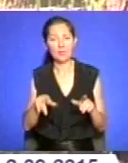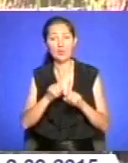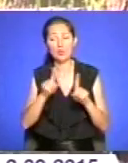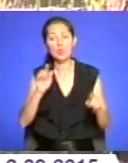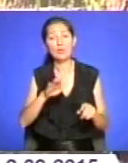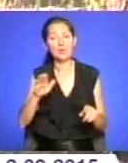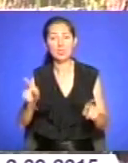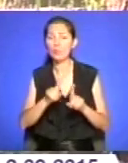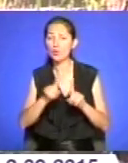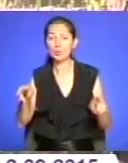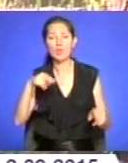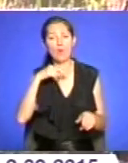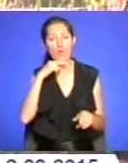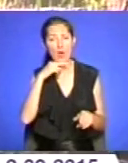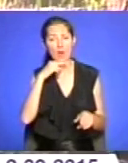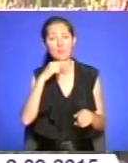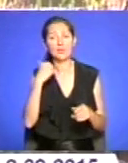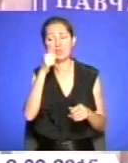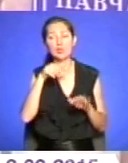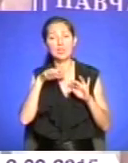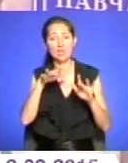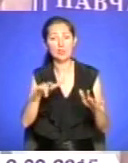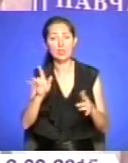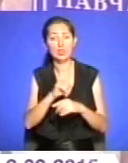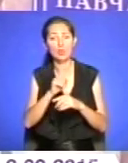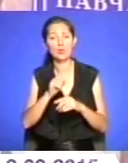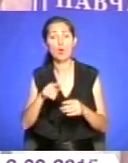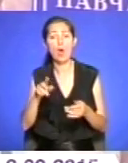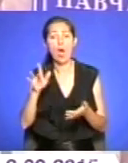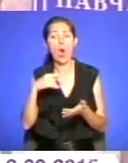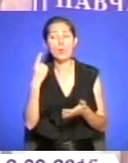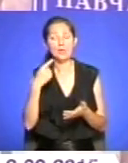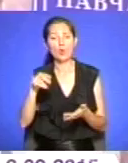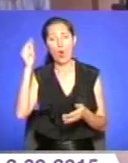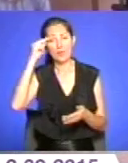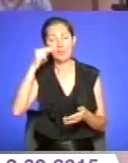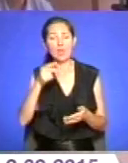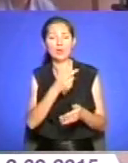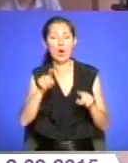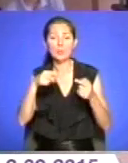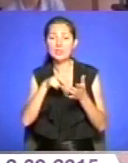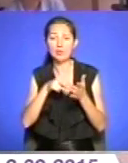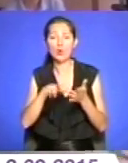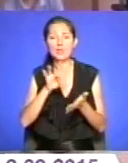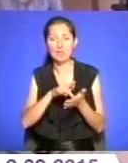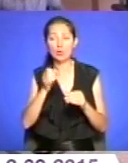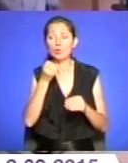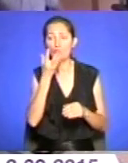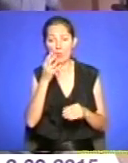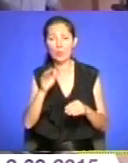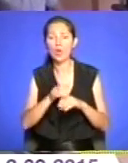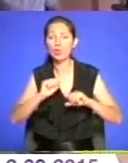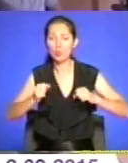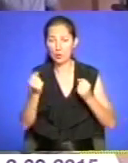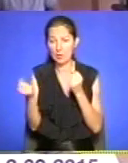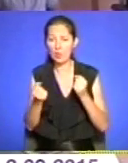Особливим дітям особлива увага. За роки діяльності Тернопільського обласного навчально-реабілітаційного центру добрими друзями і помічниками закладу